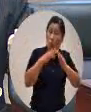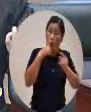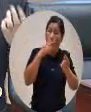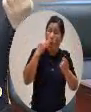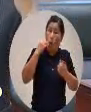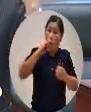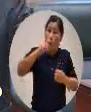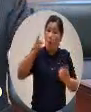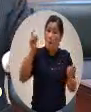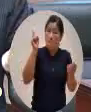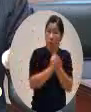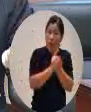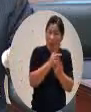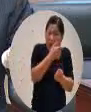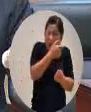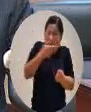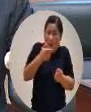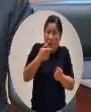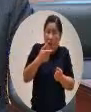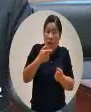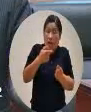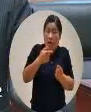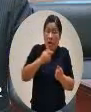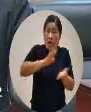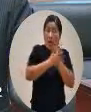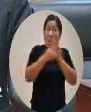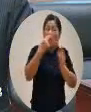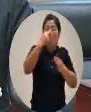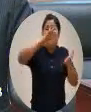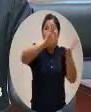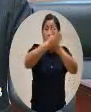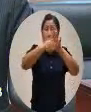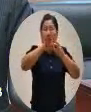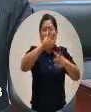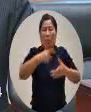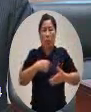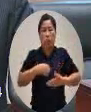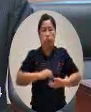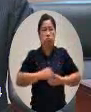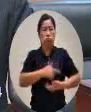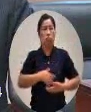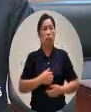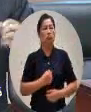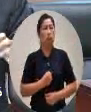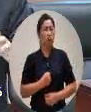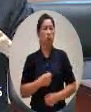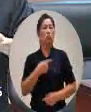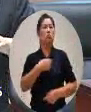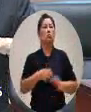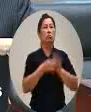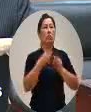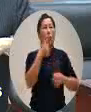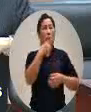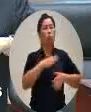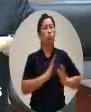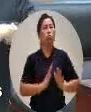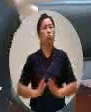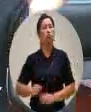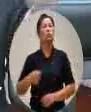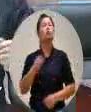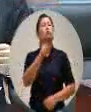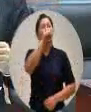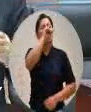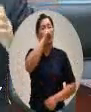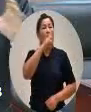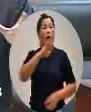氣候來講來到紐約市其實他心裡很篤定他是準備好了當然可能會有一個